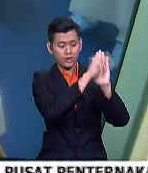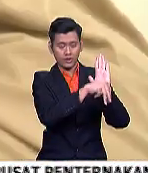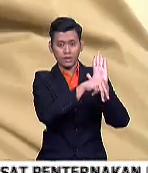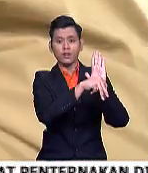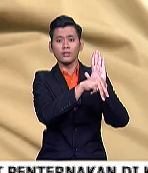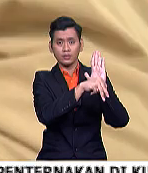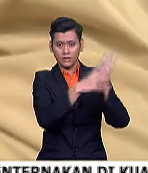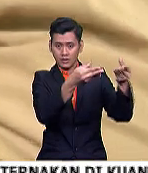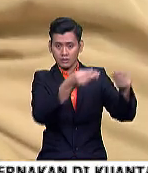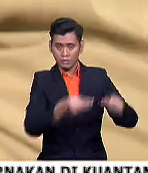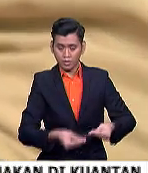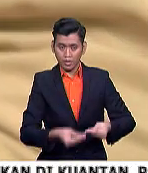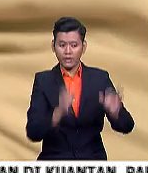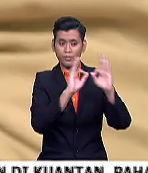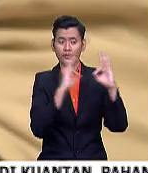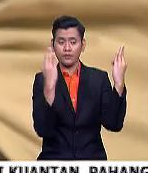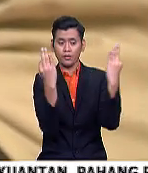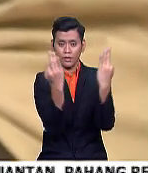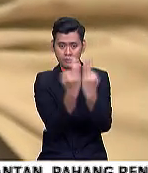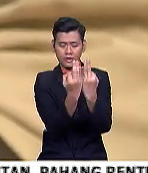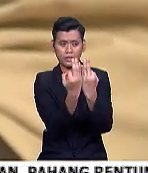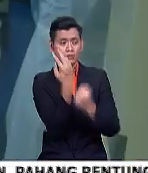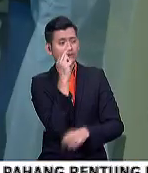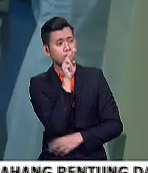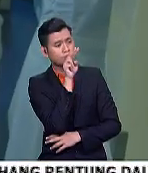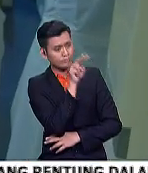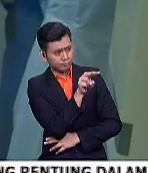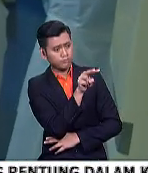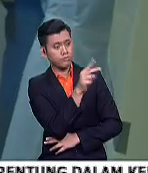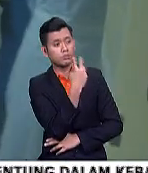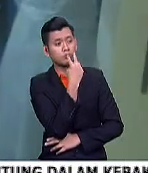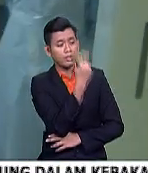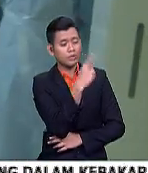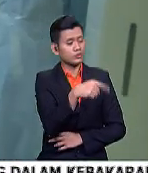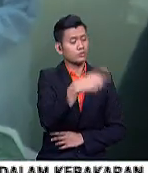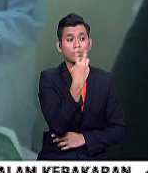setiap sesi bagi waris dan keluarga menatap wajah arwah.